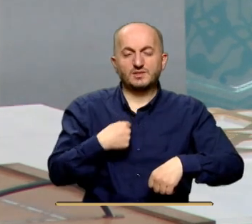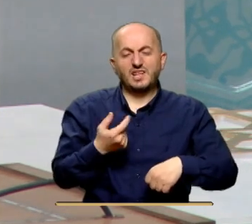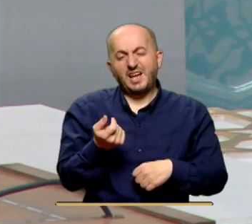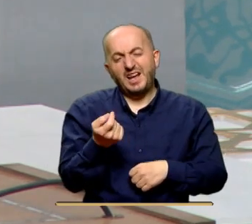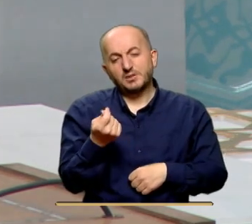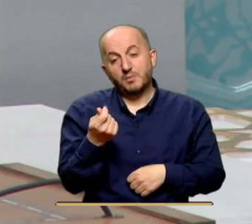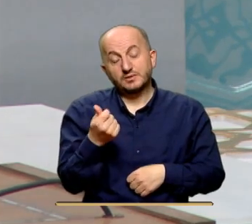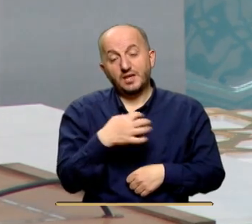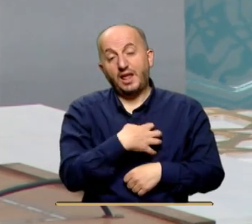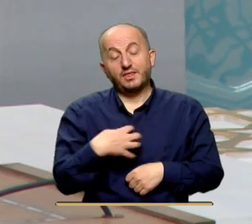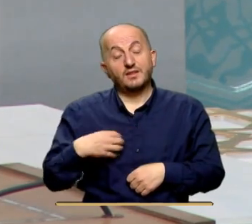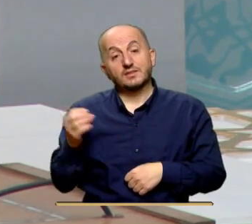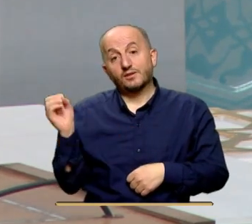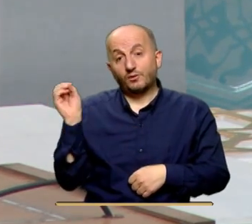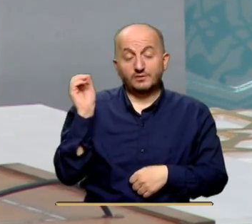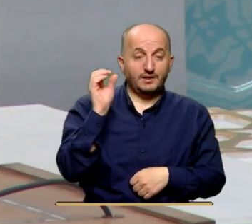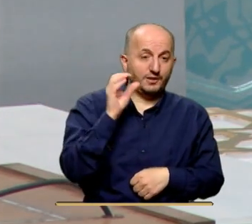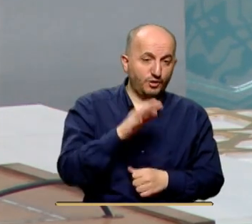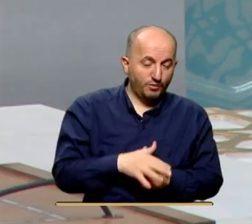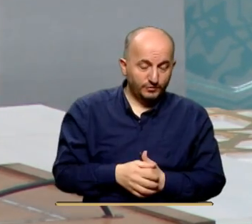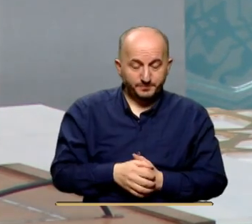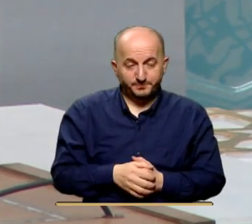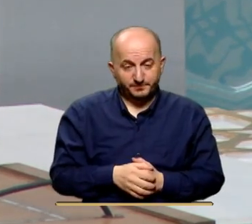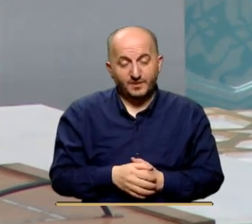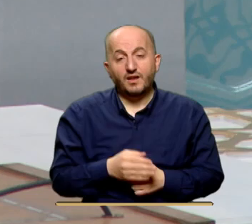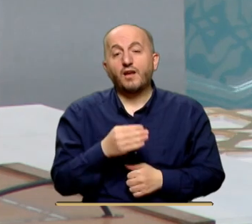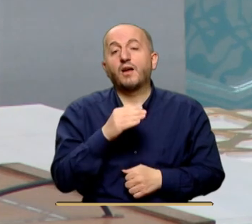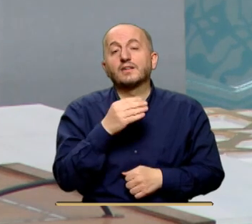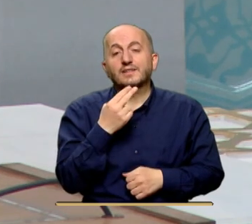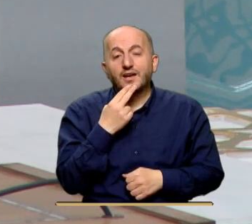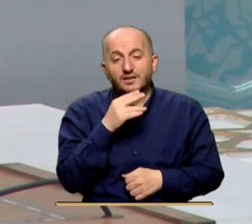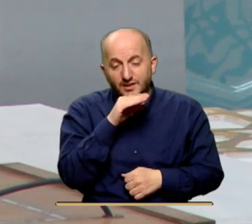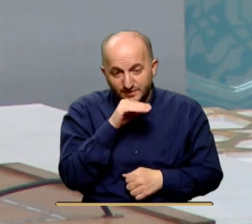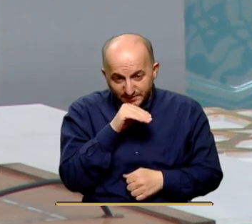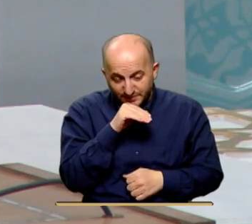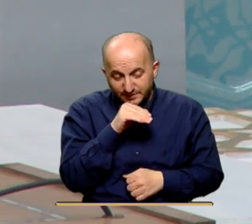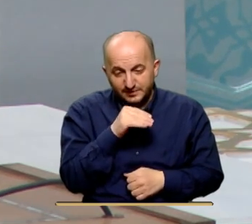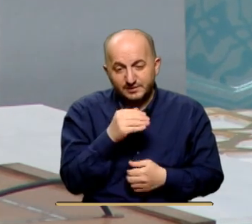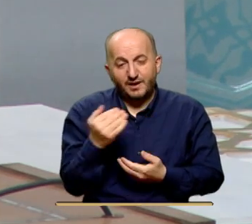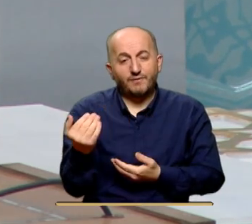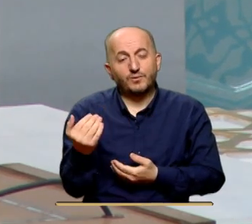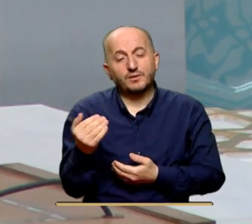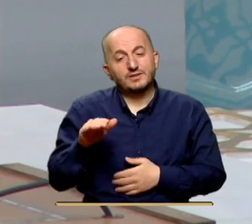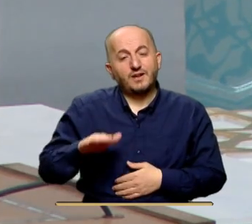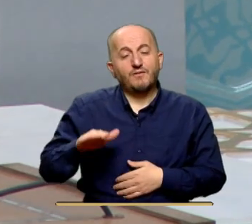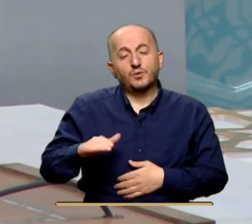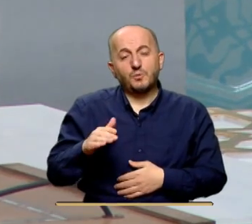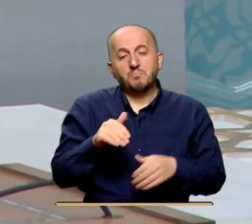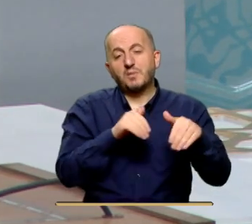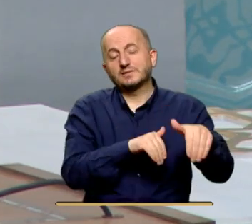annesine gönderiliyor. O yaşlı kadın yavrum